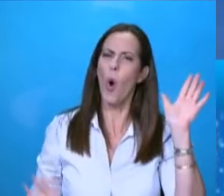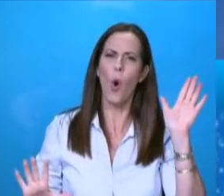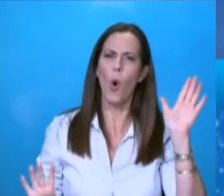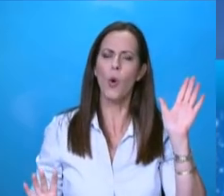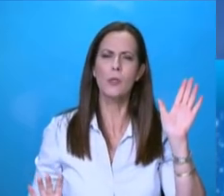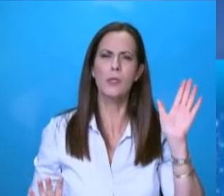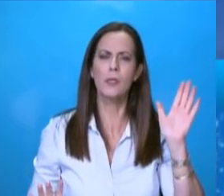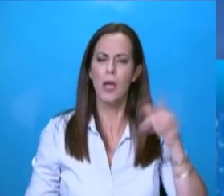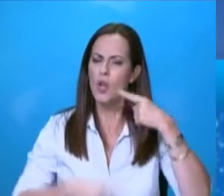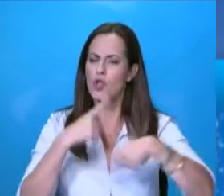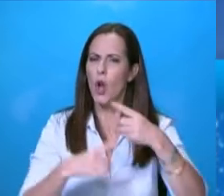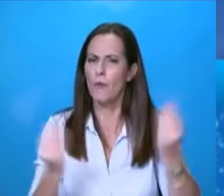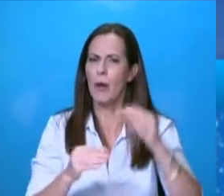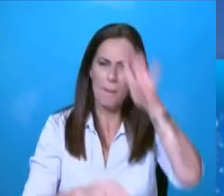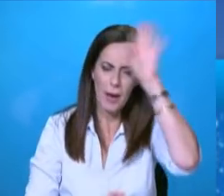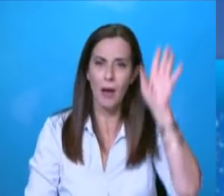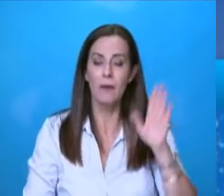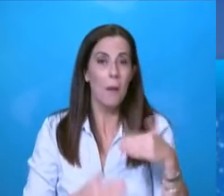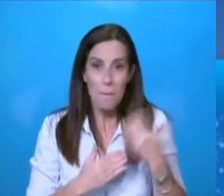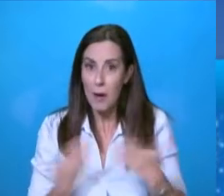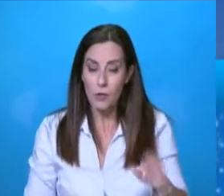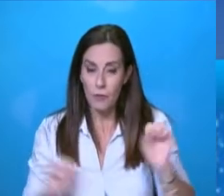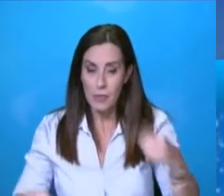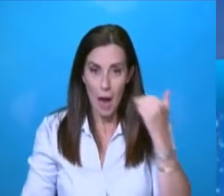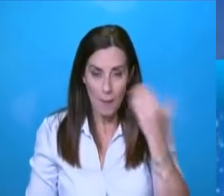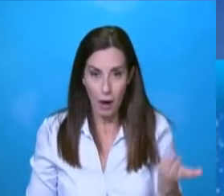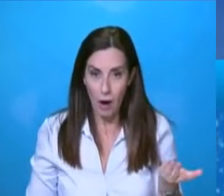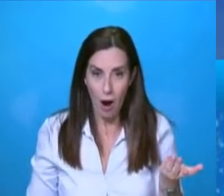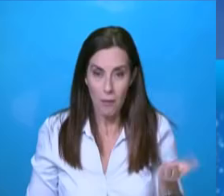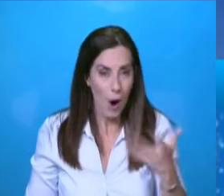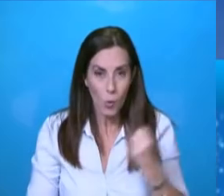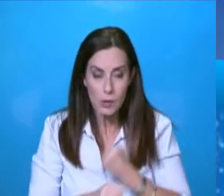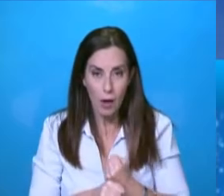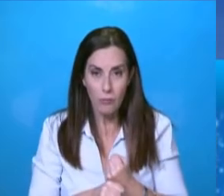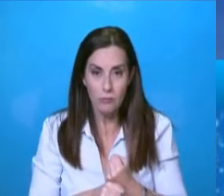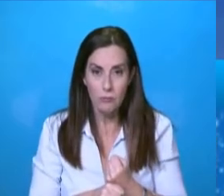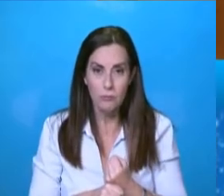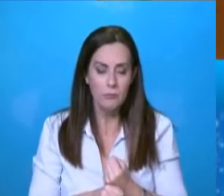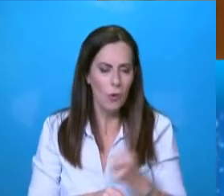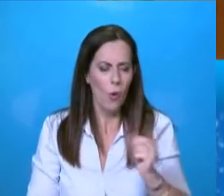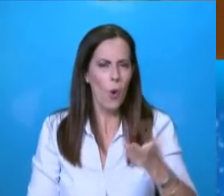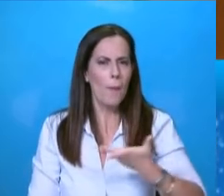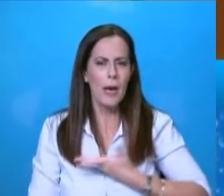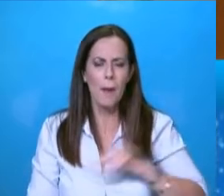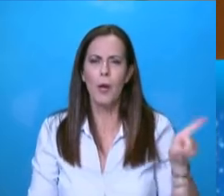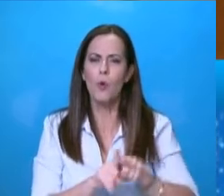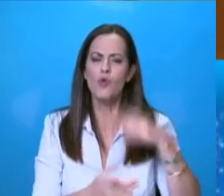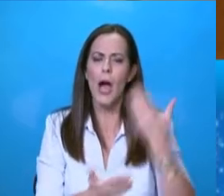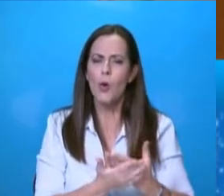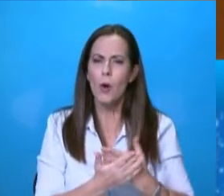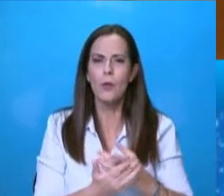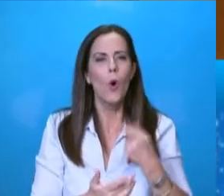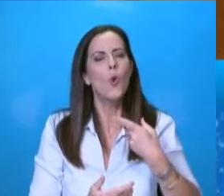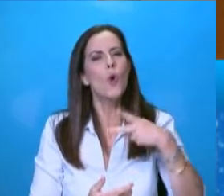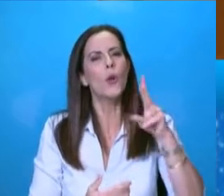משטר באיראן, כלומר בסופו של דבר הוא דוחה את הדברים, את הגישה של ג'ון בולטון, ומציג גישה הרבה